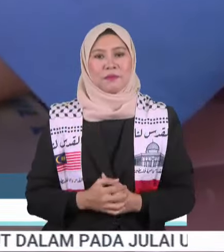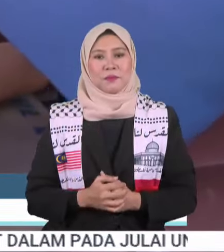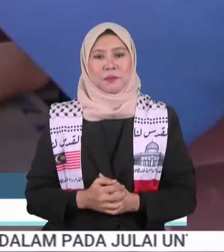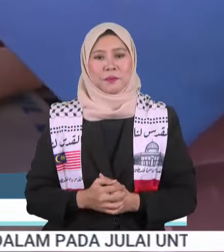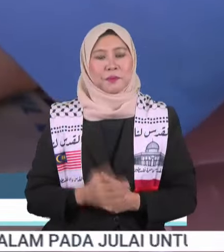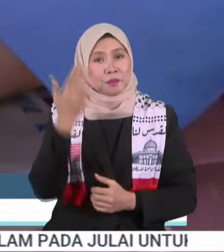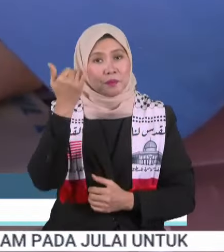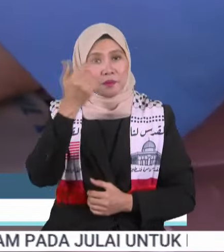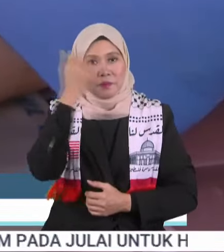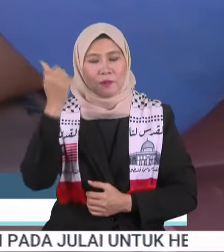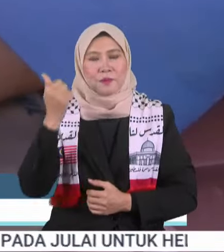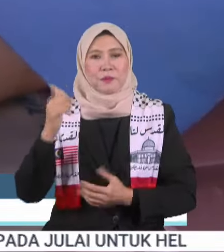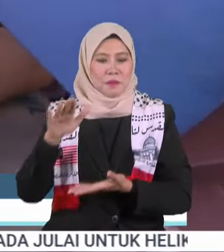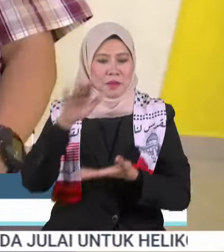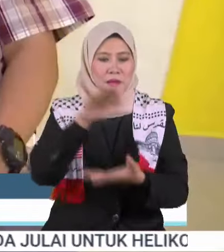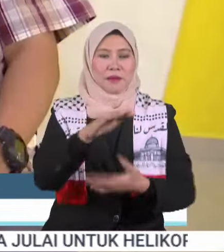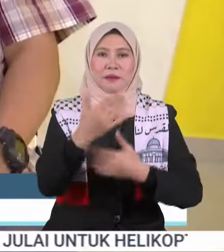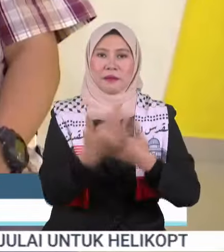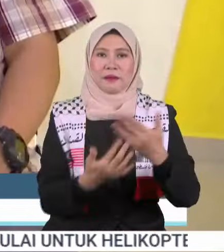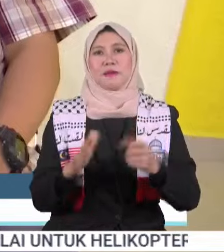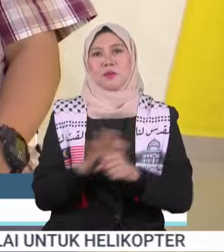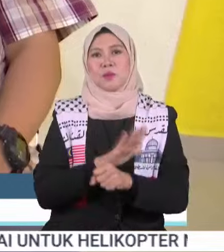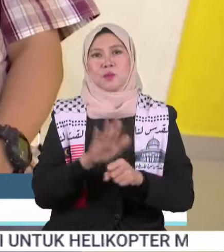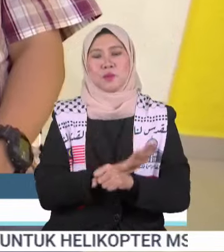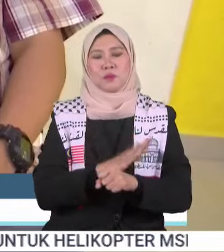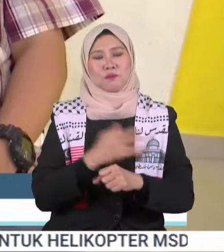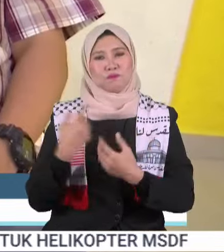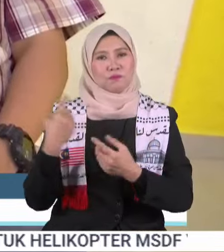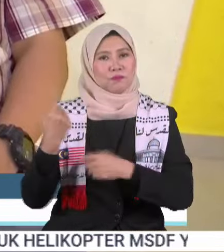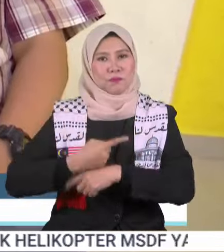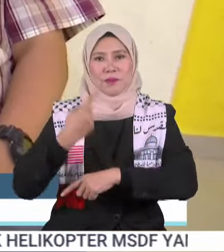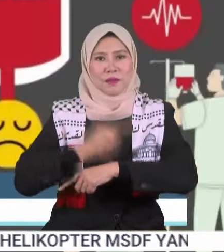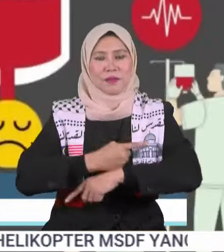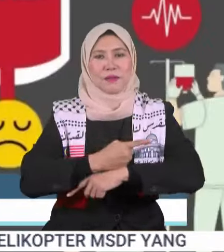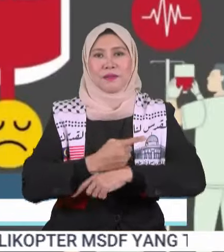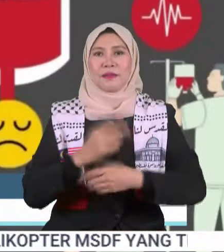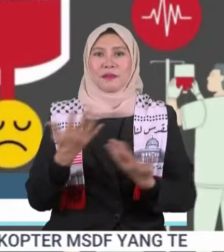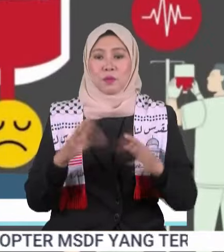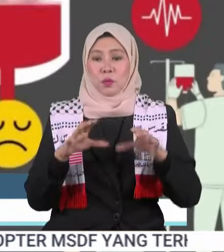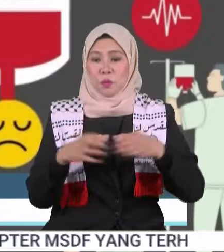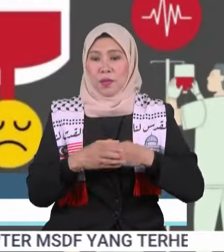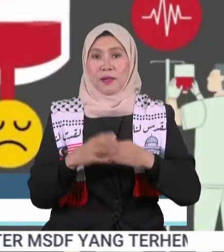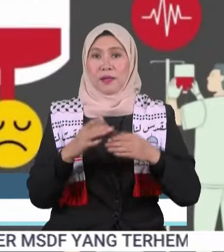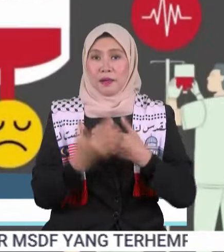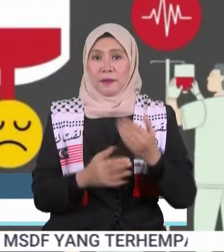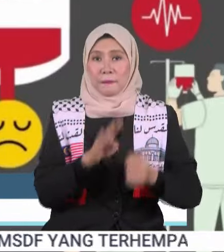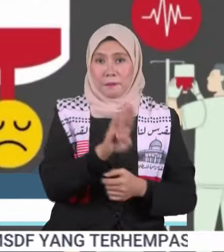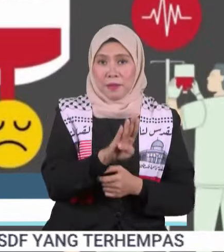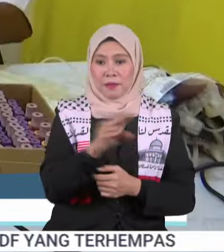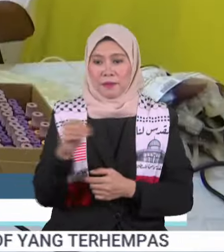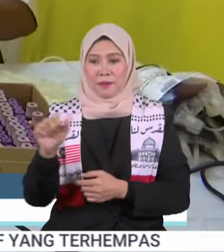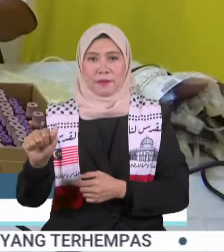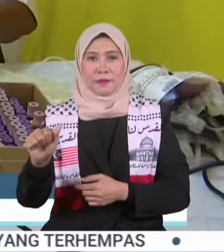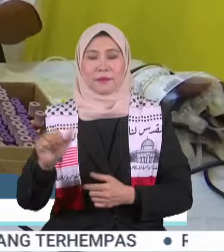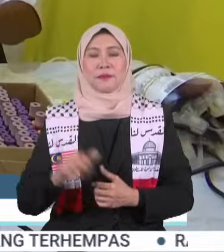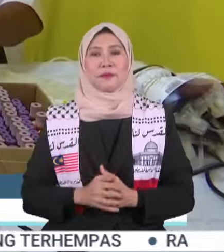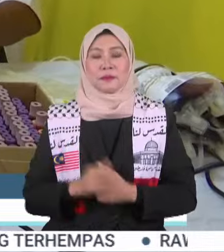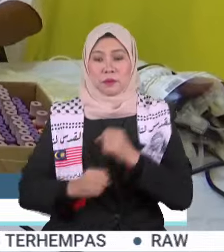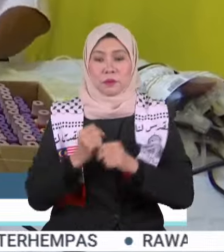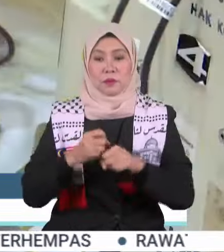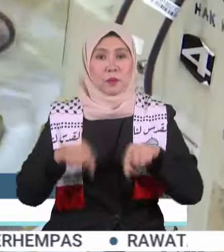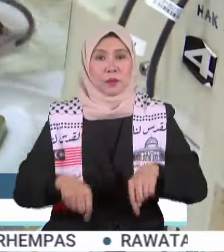bagi memastikan bekalan darah mencukupi sepanjang masa, terutamanya kumpulan darah B dan O. Untuk